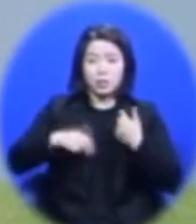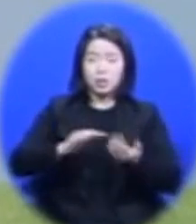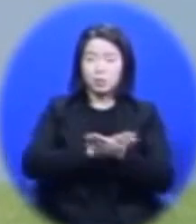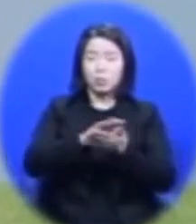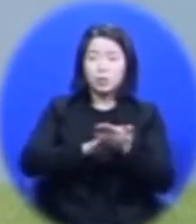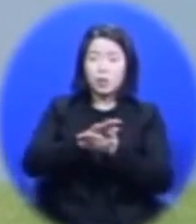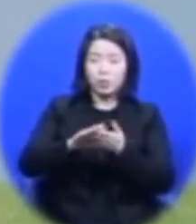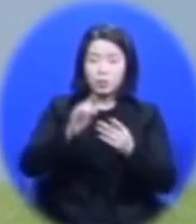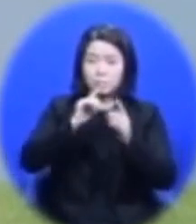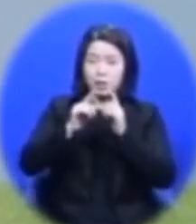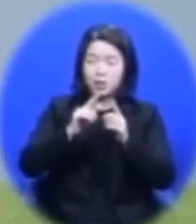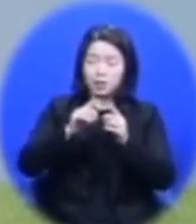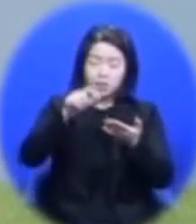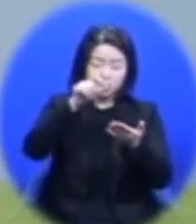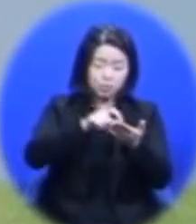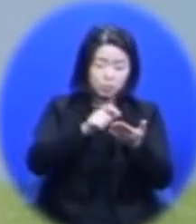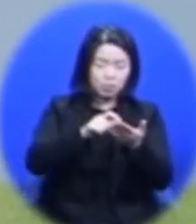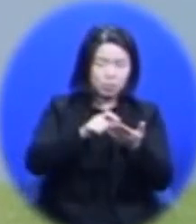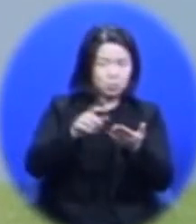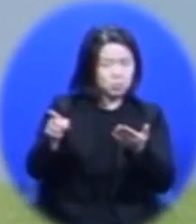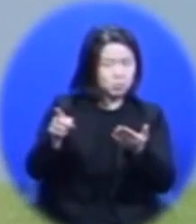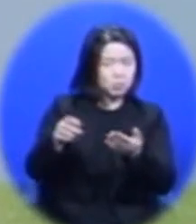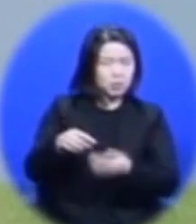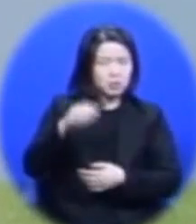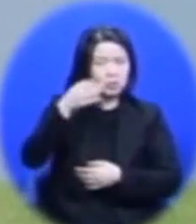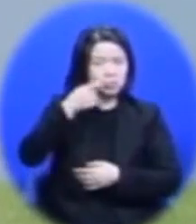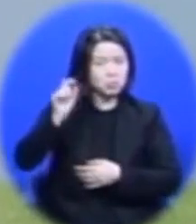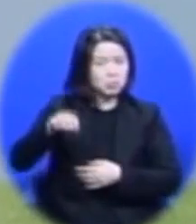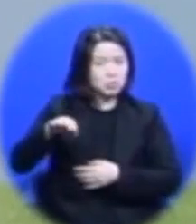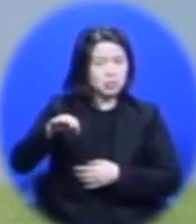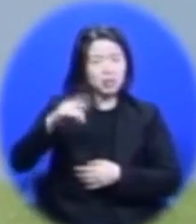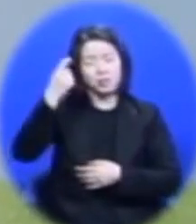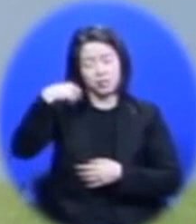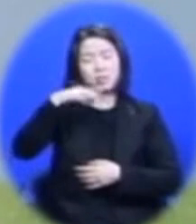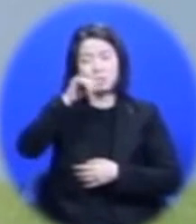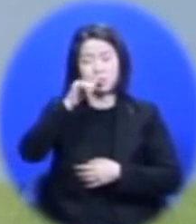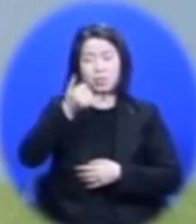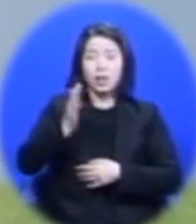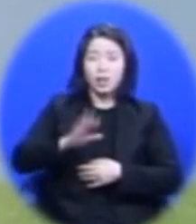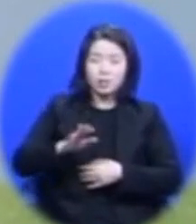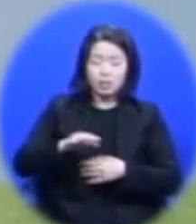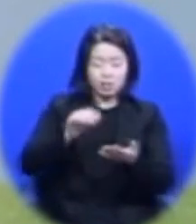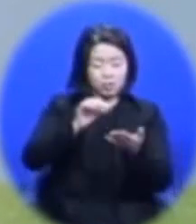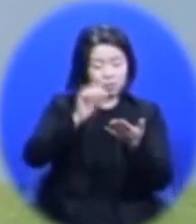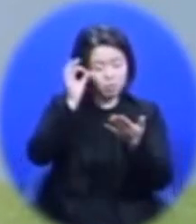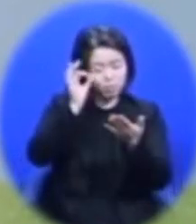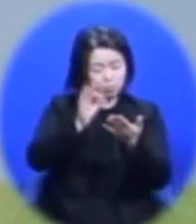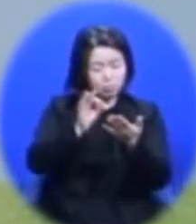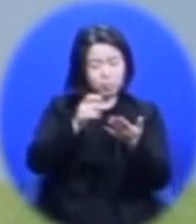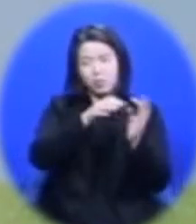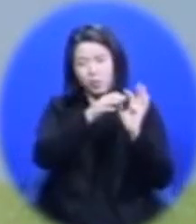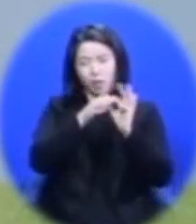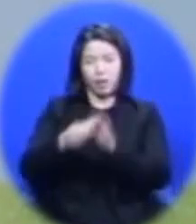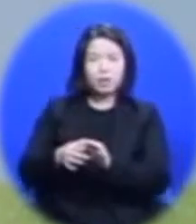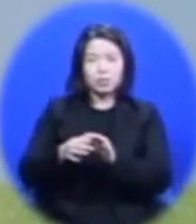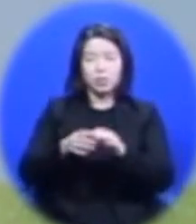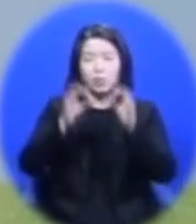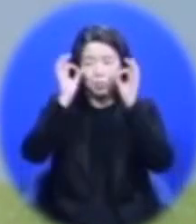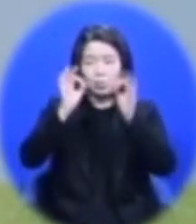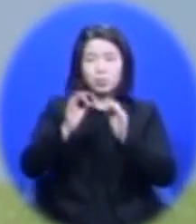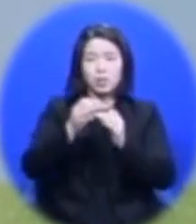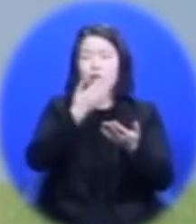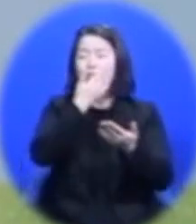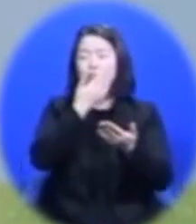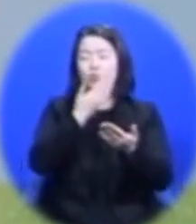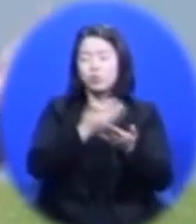너무 경박한 말이잖아. 그런데 쪽지를 생각하는데 이게 정말 중요한